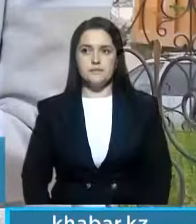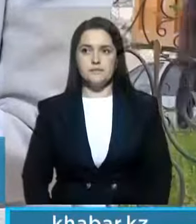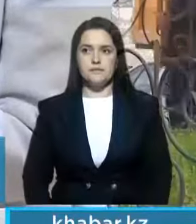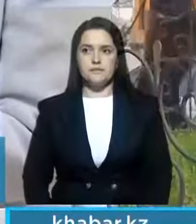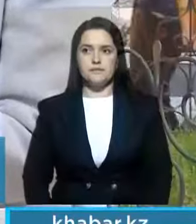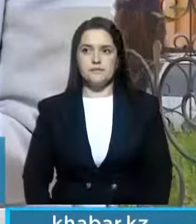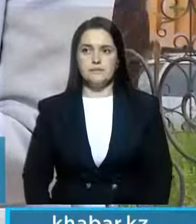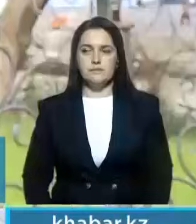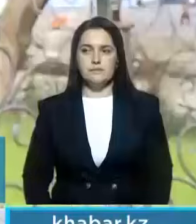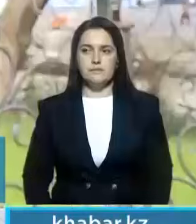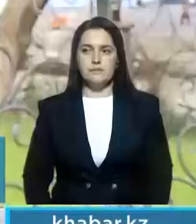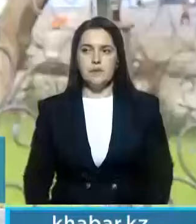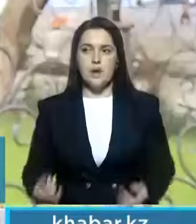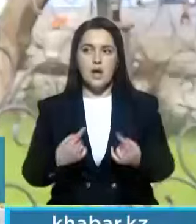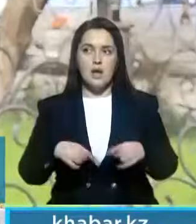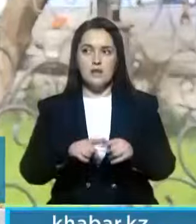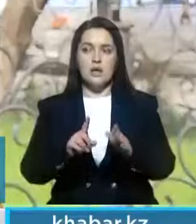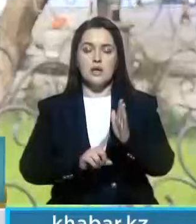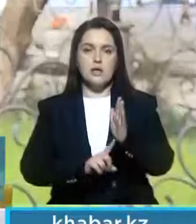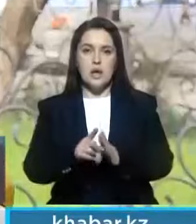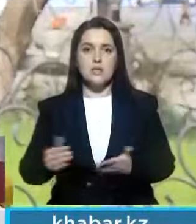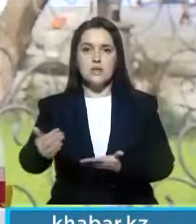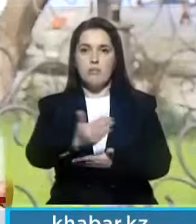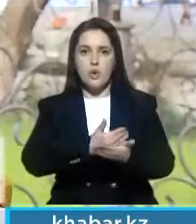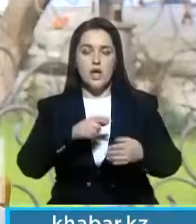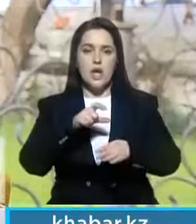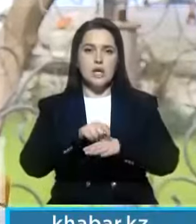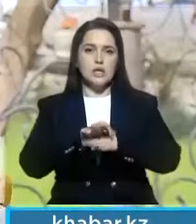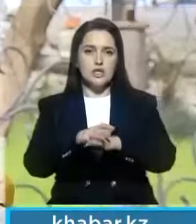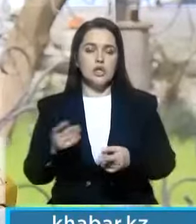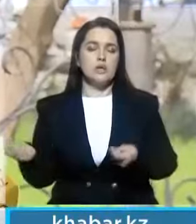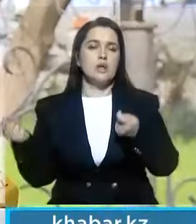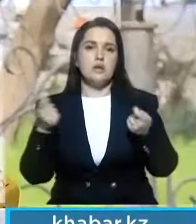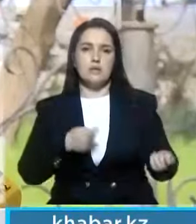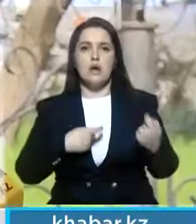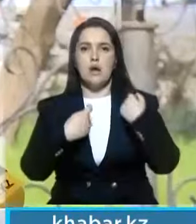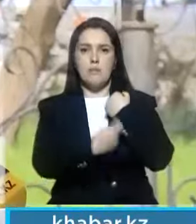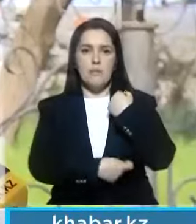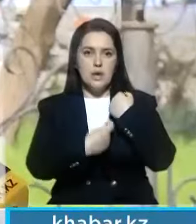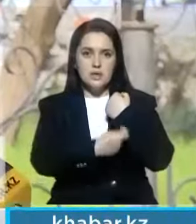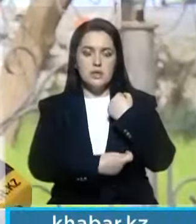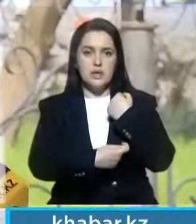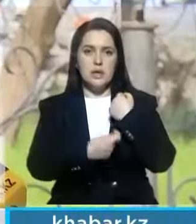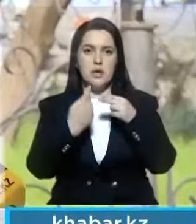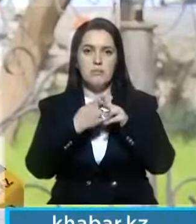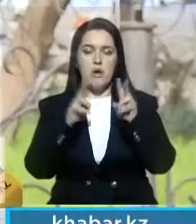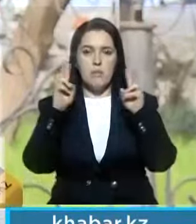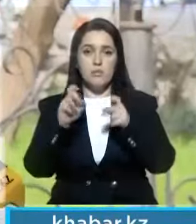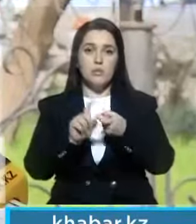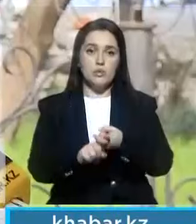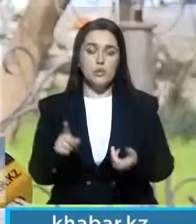Зоологический отдел уже начал сбор клещей и доставку материала для исследования на клещи, значит, зараженность